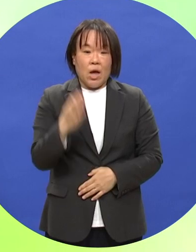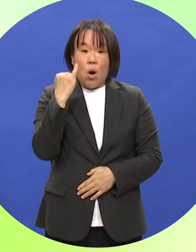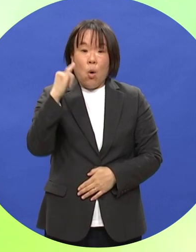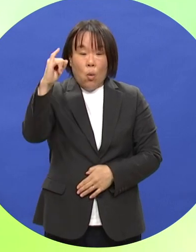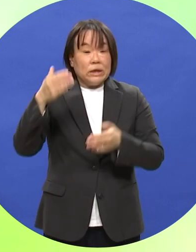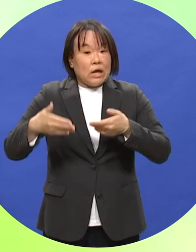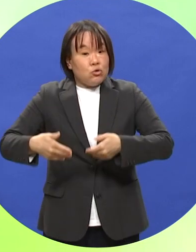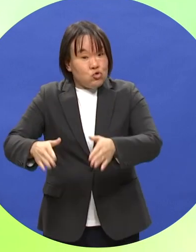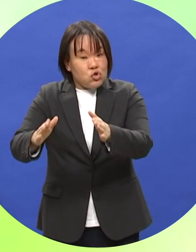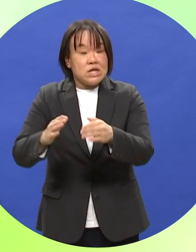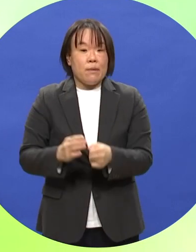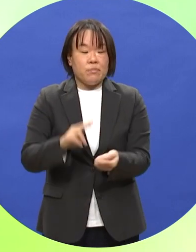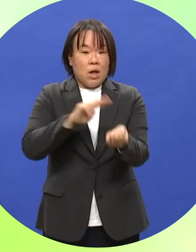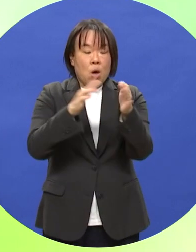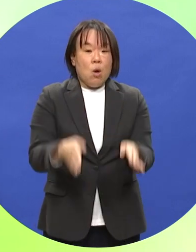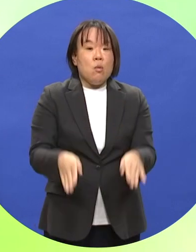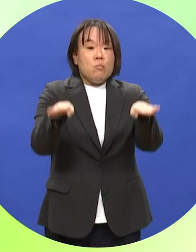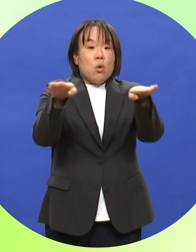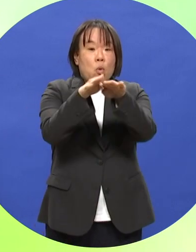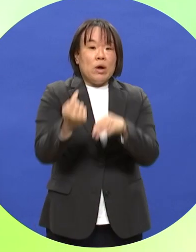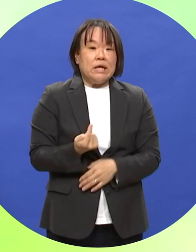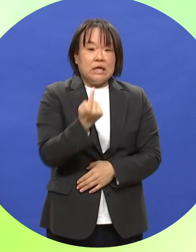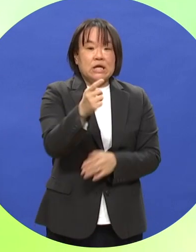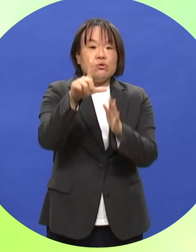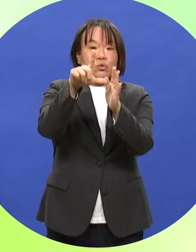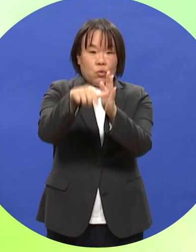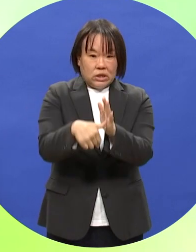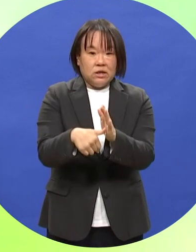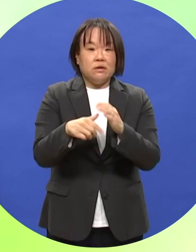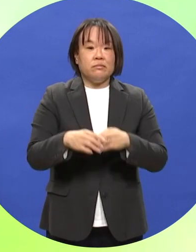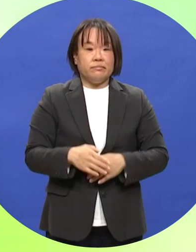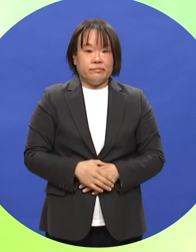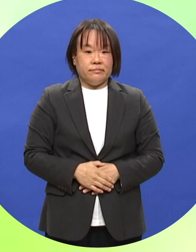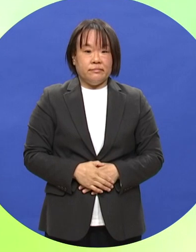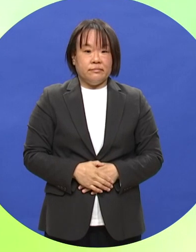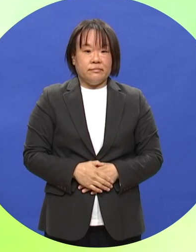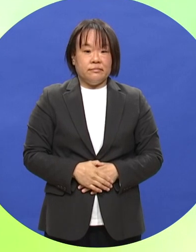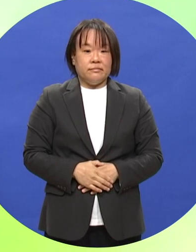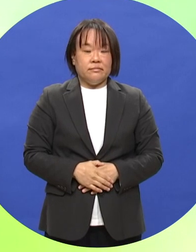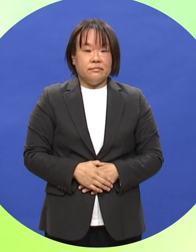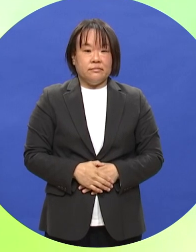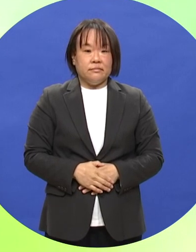保護者の出産・通院時などの送迎や一時預かり、